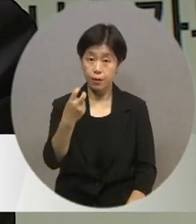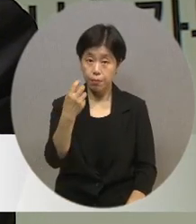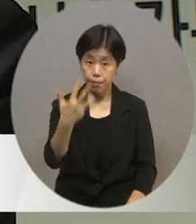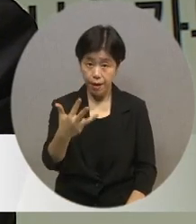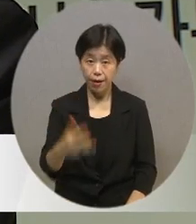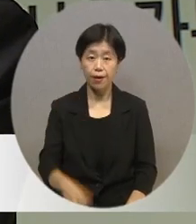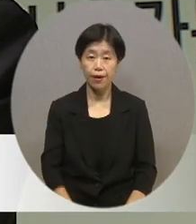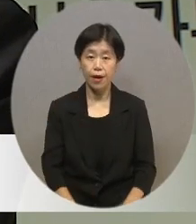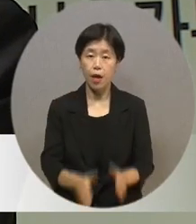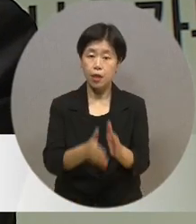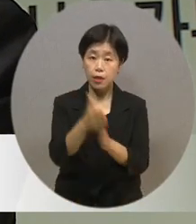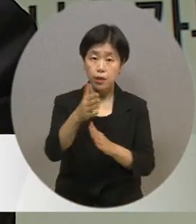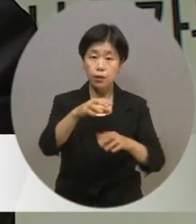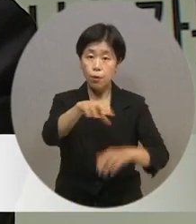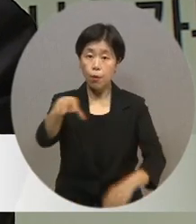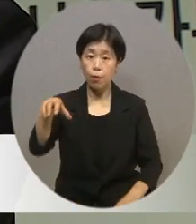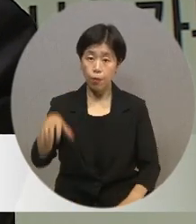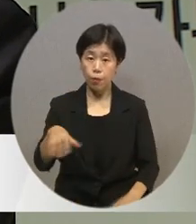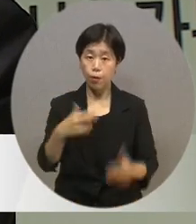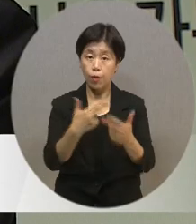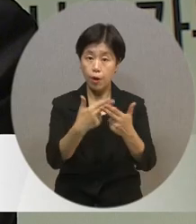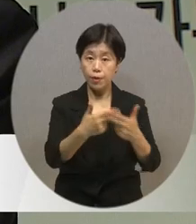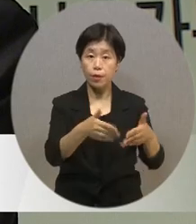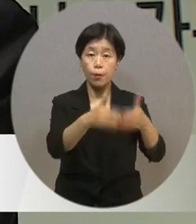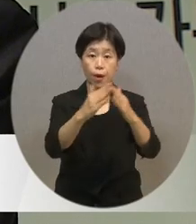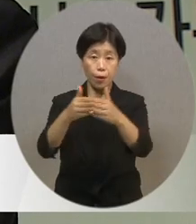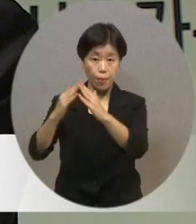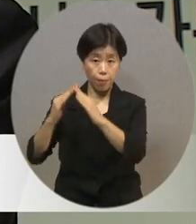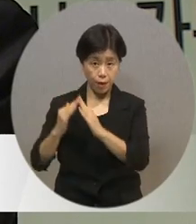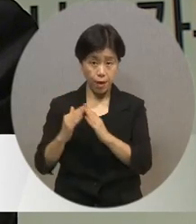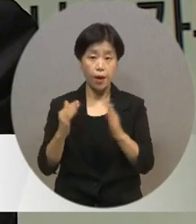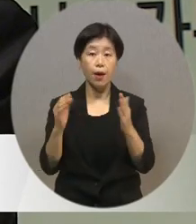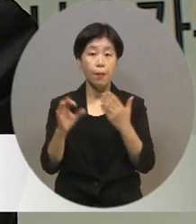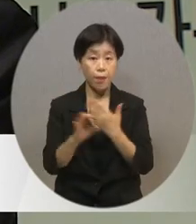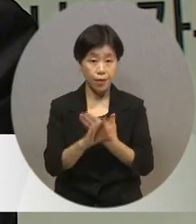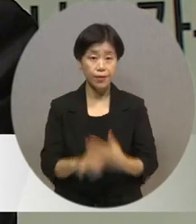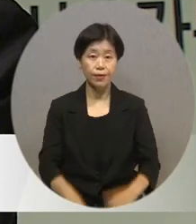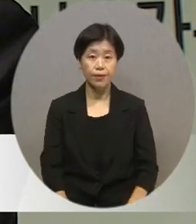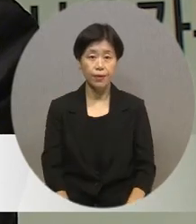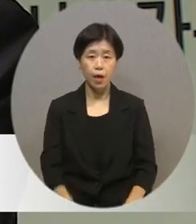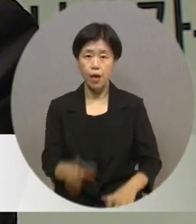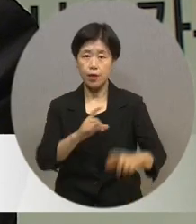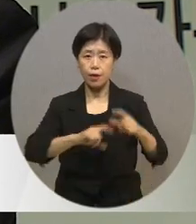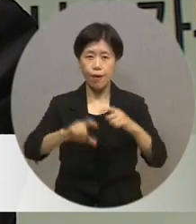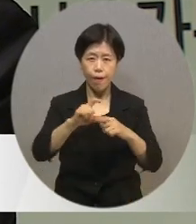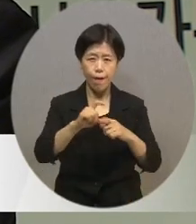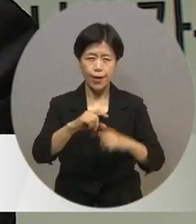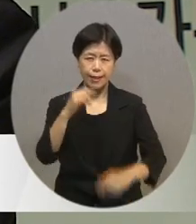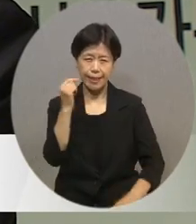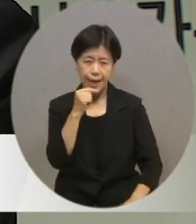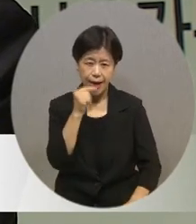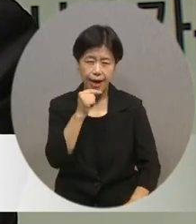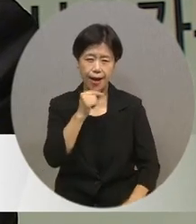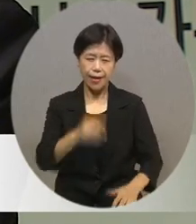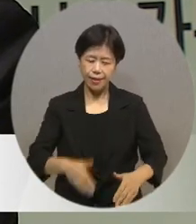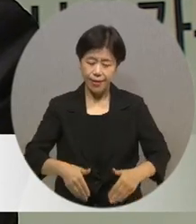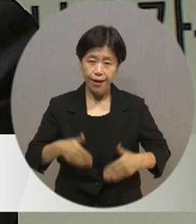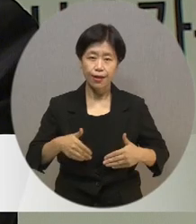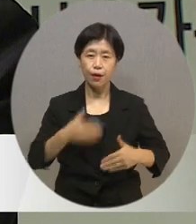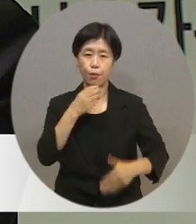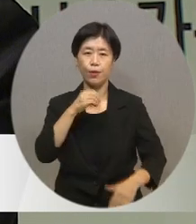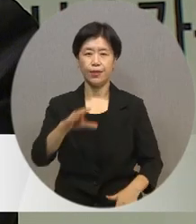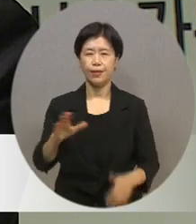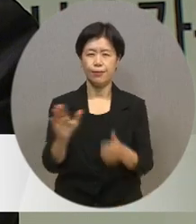228개 시군구에 모두 협의회가 만들어지면 보다 섬세하고